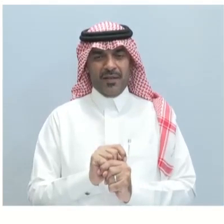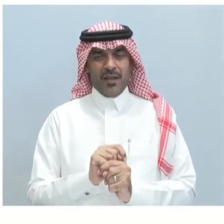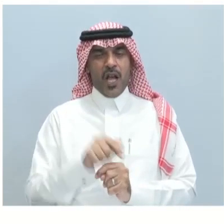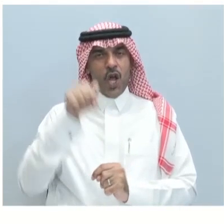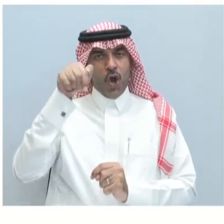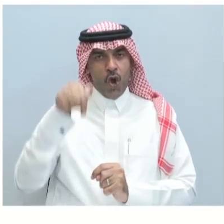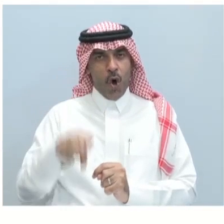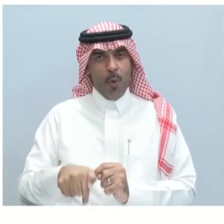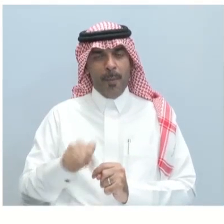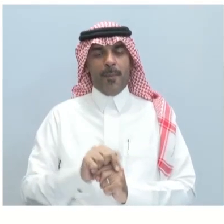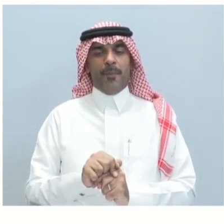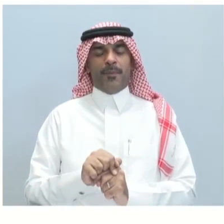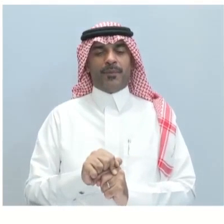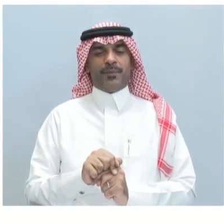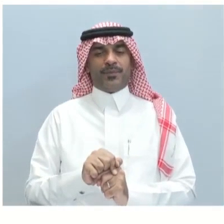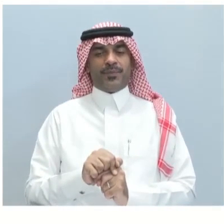اليوم